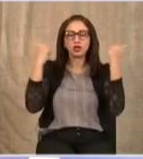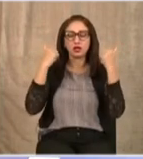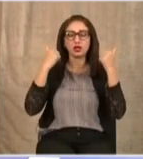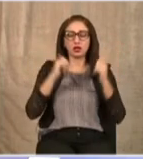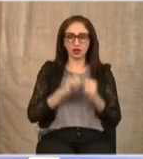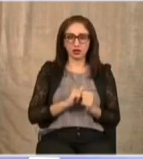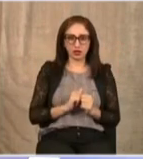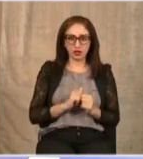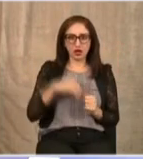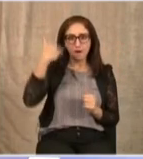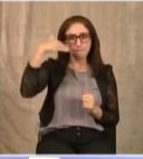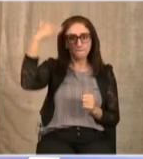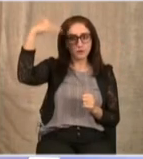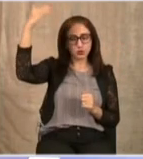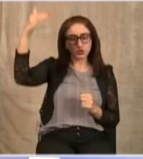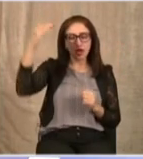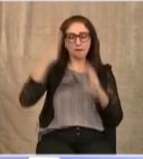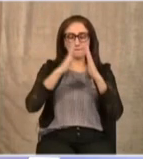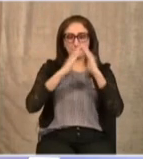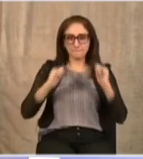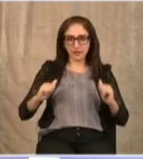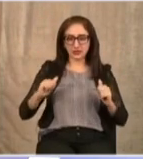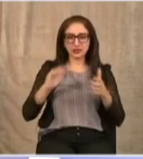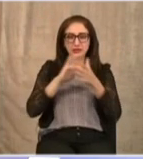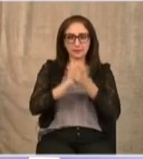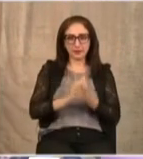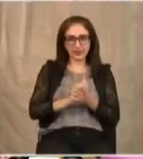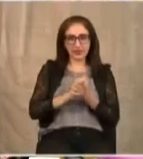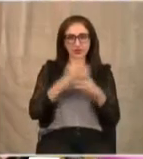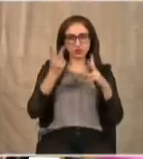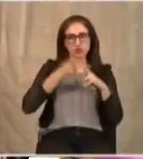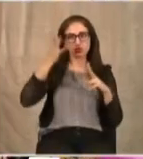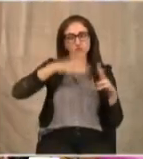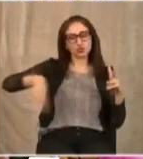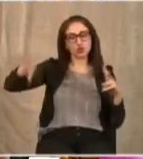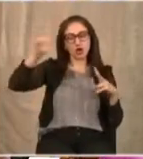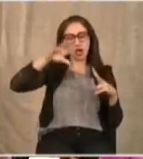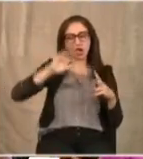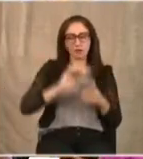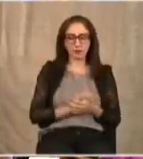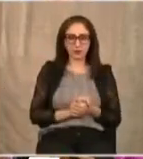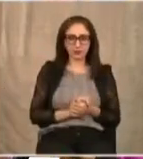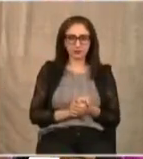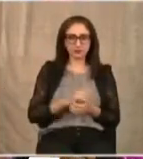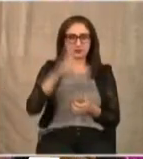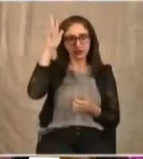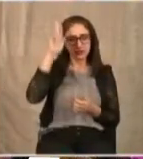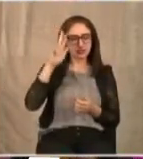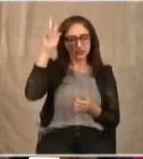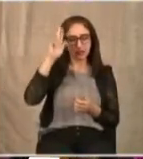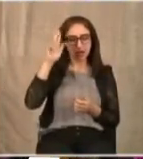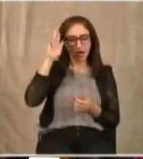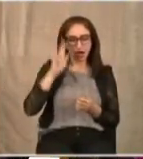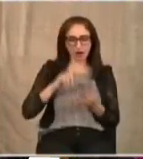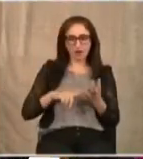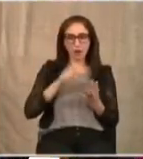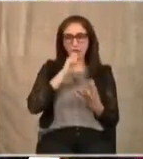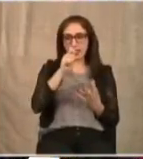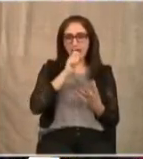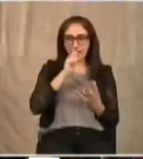لرسم مستقبل مصر بايدي ابنائها لطالما كانت الصحافه وكان